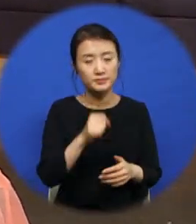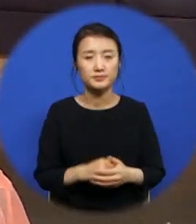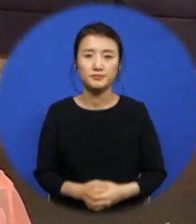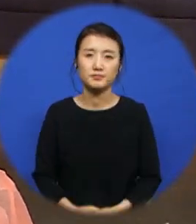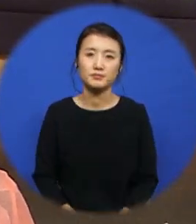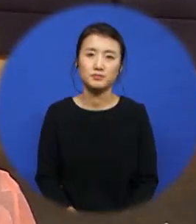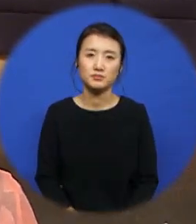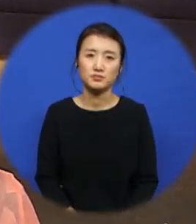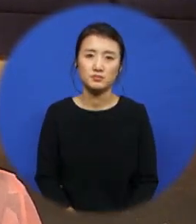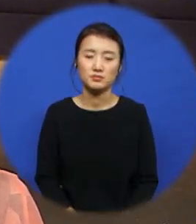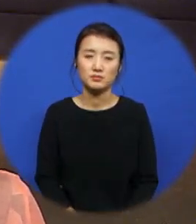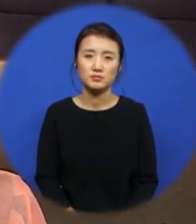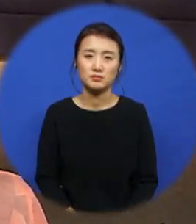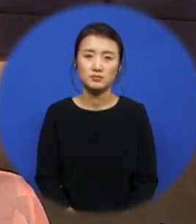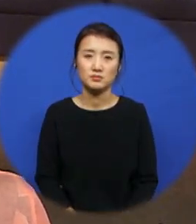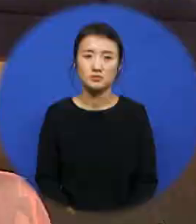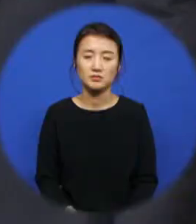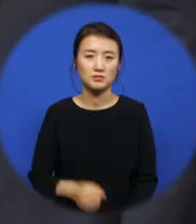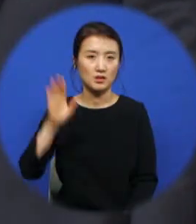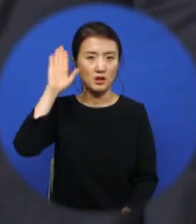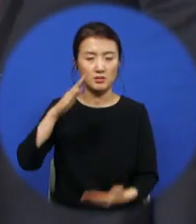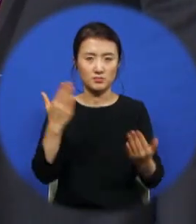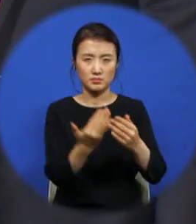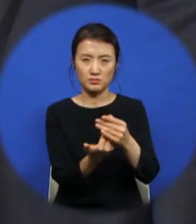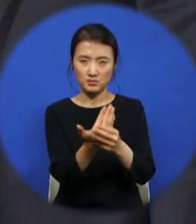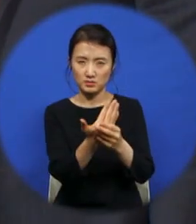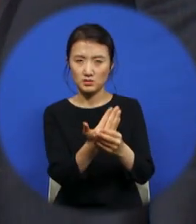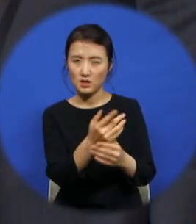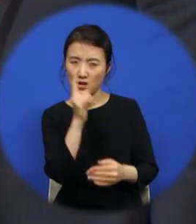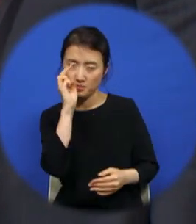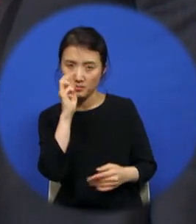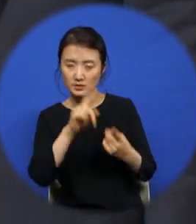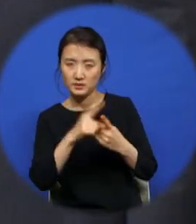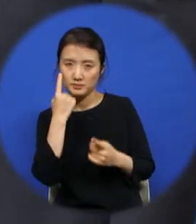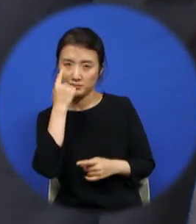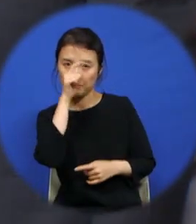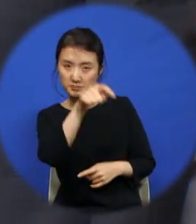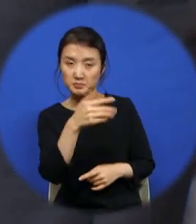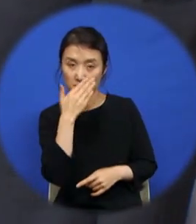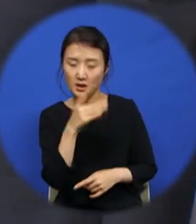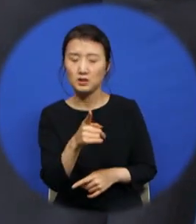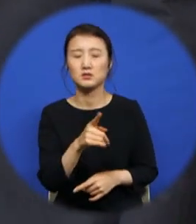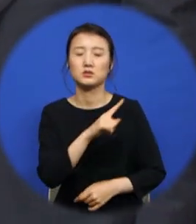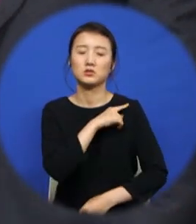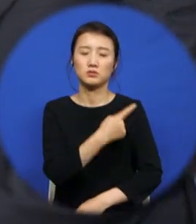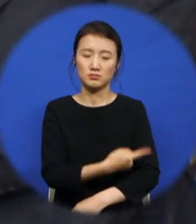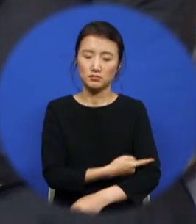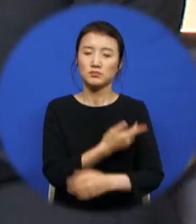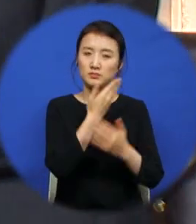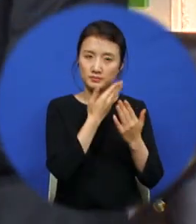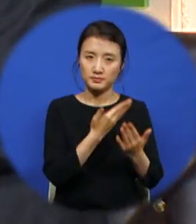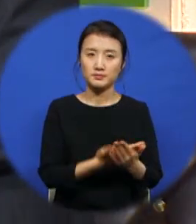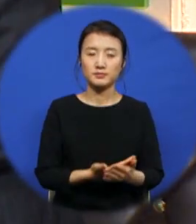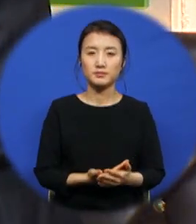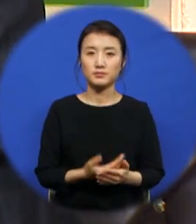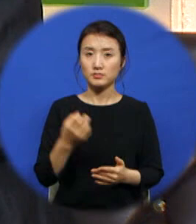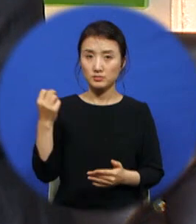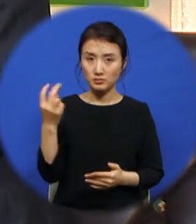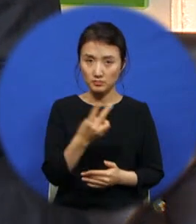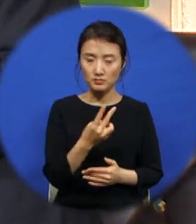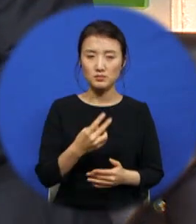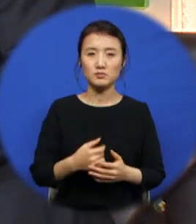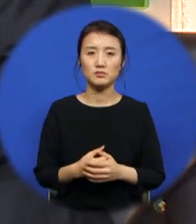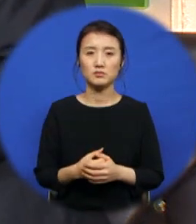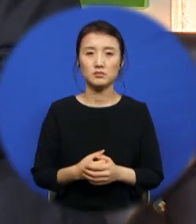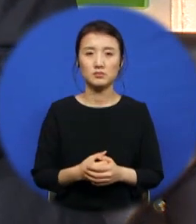이렇게 장차 일어날 일을 알아차릴 수 있는 자이다 예 그 정말 그렇다 특히 세상에서 일어난